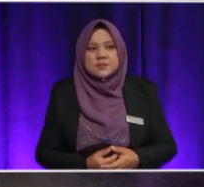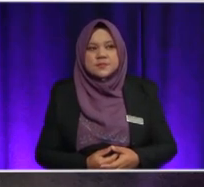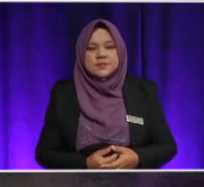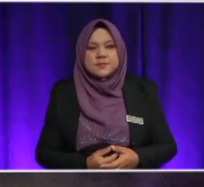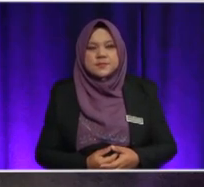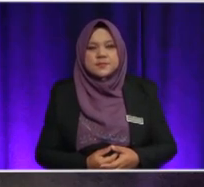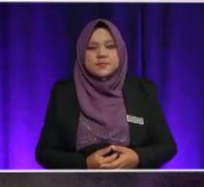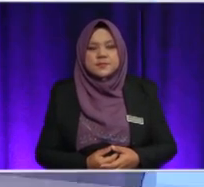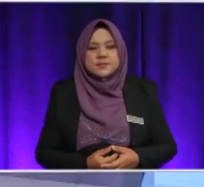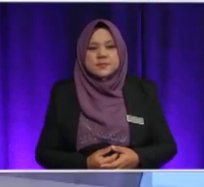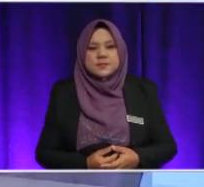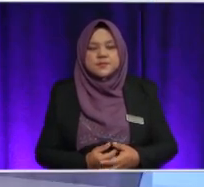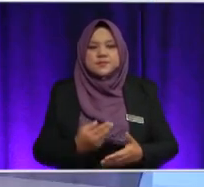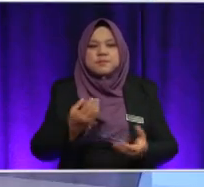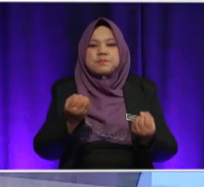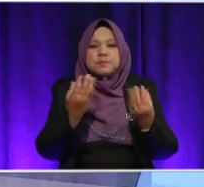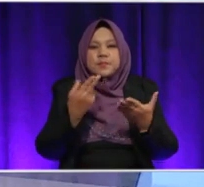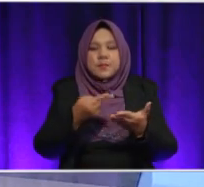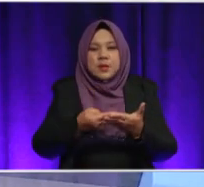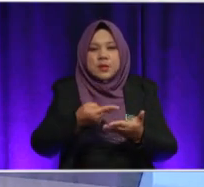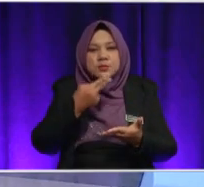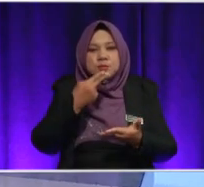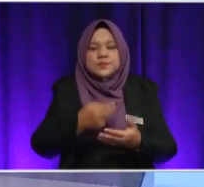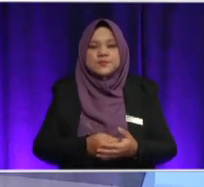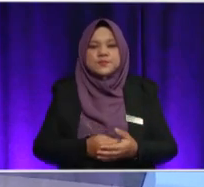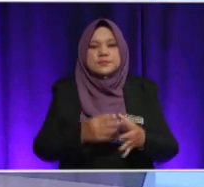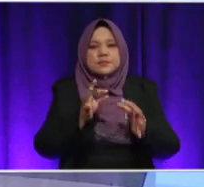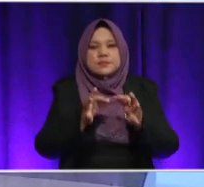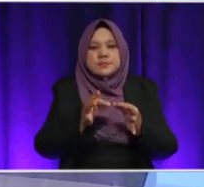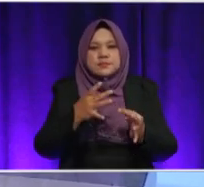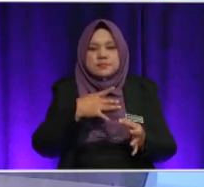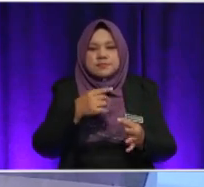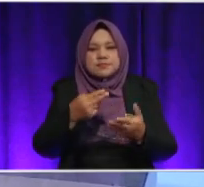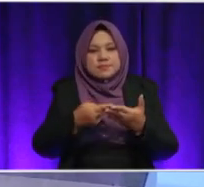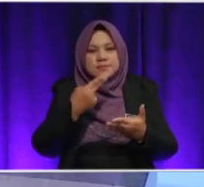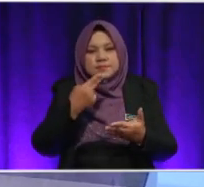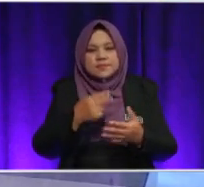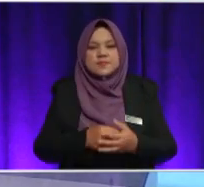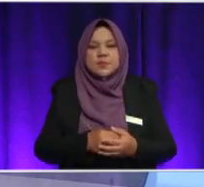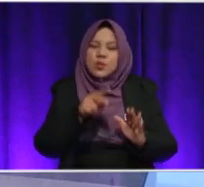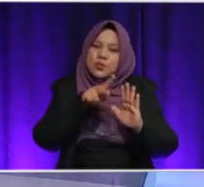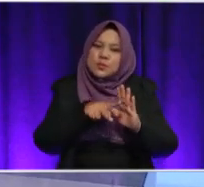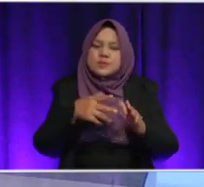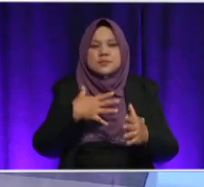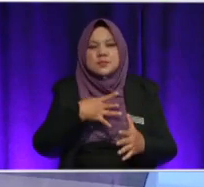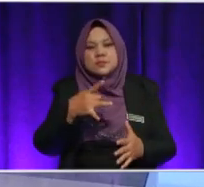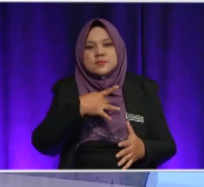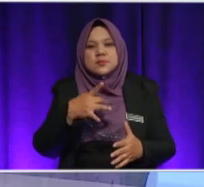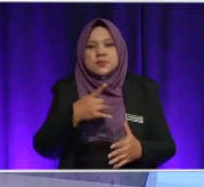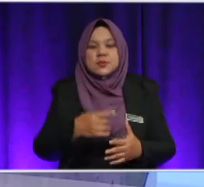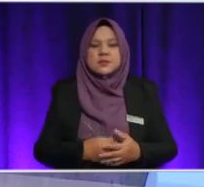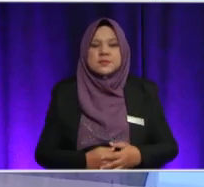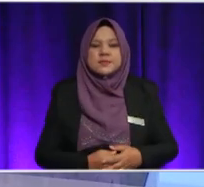Baiklah maju berapa sudut manis masuk banyak kalau tak suka manis boleh masuk